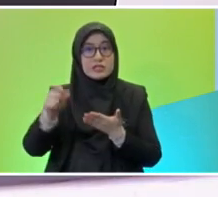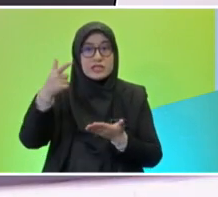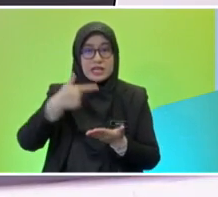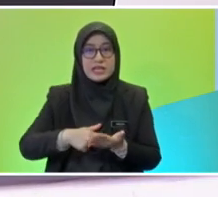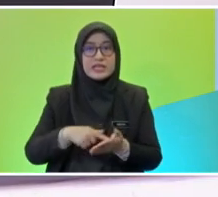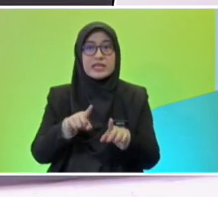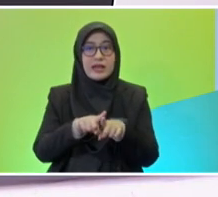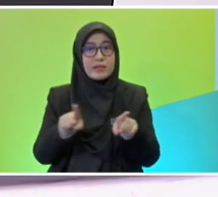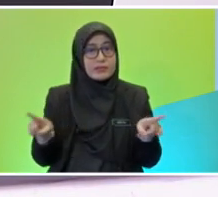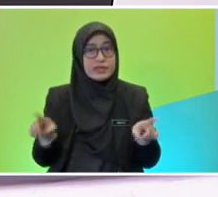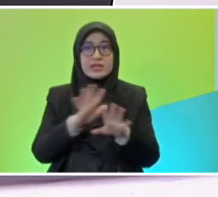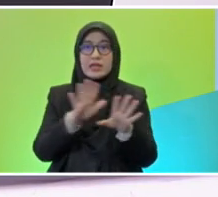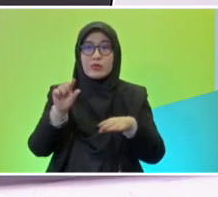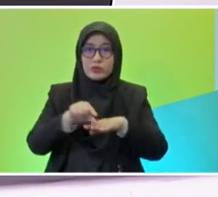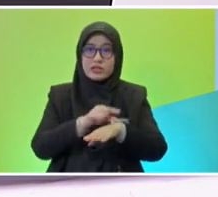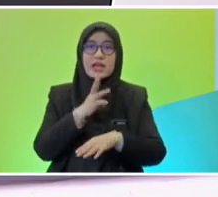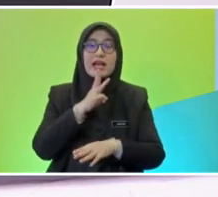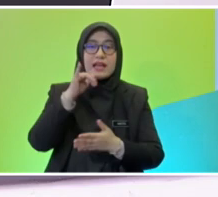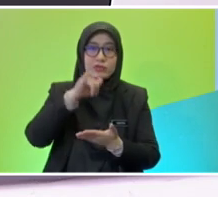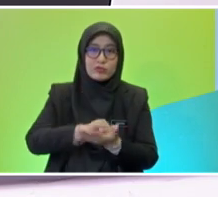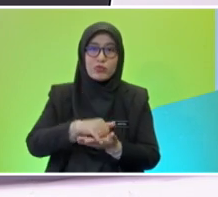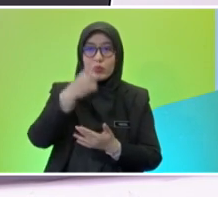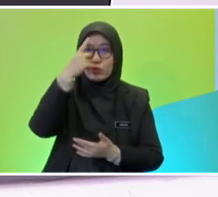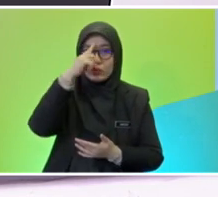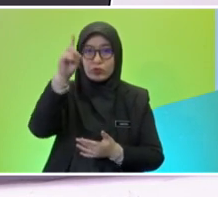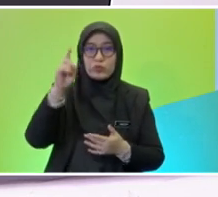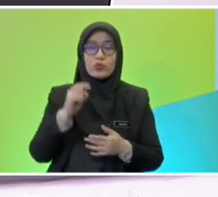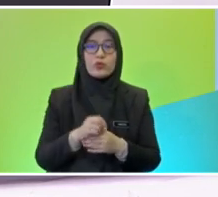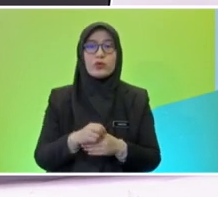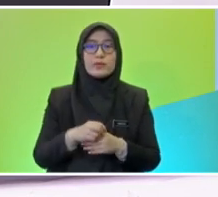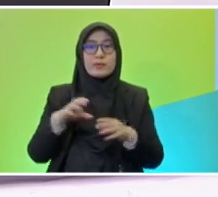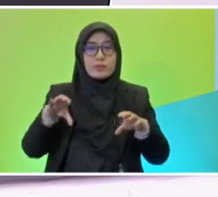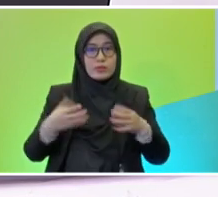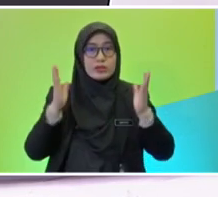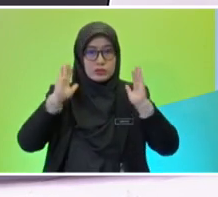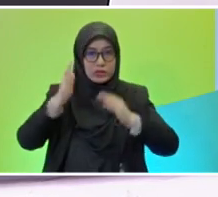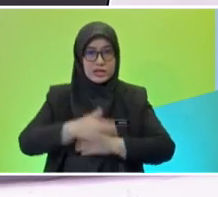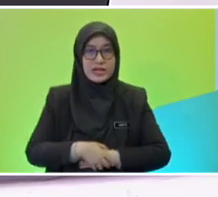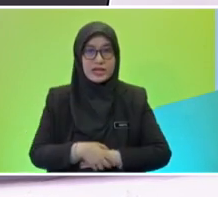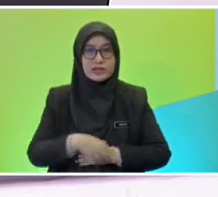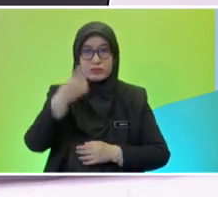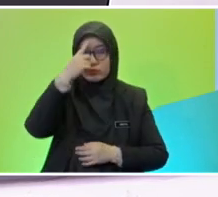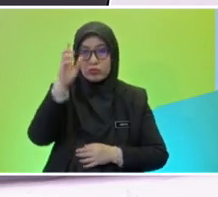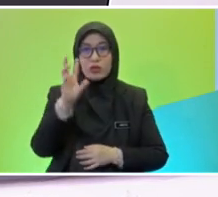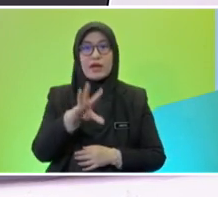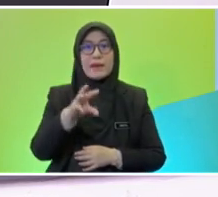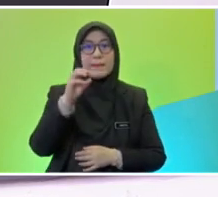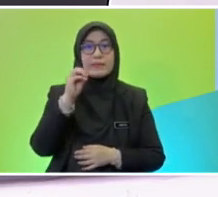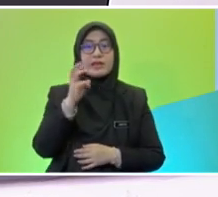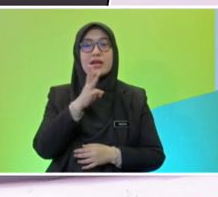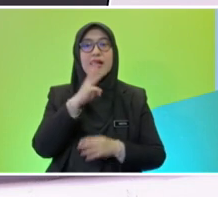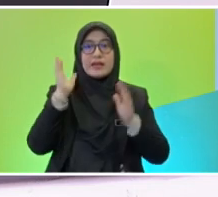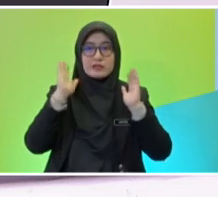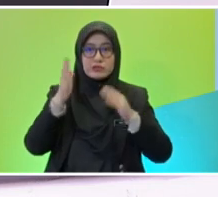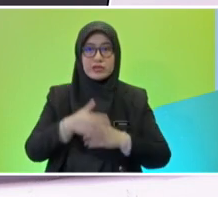air tersebut untuk tujuan ibadah ambek uduk ke untuk tujuan berwudhu ke